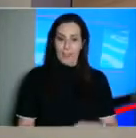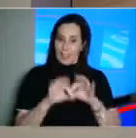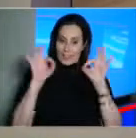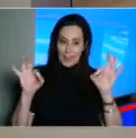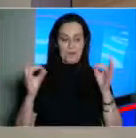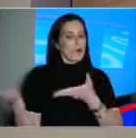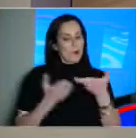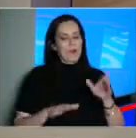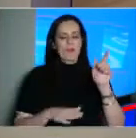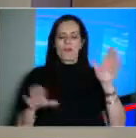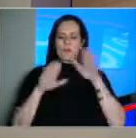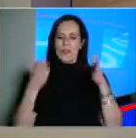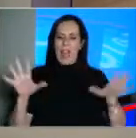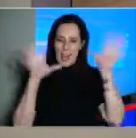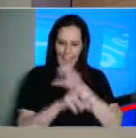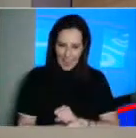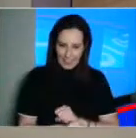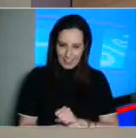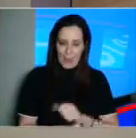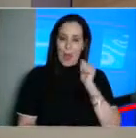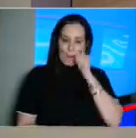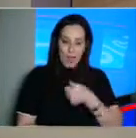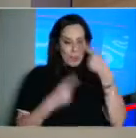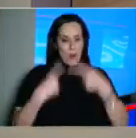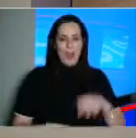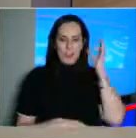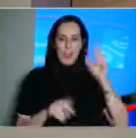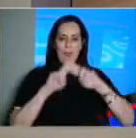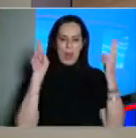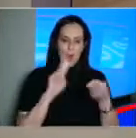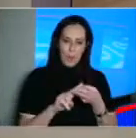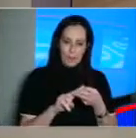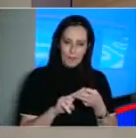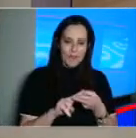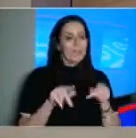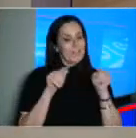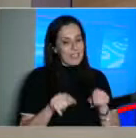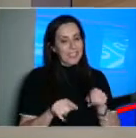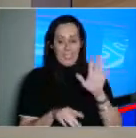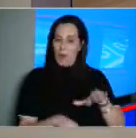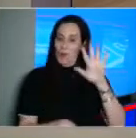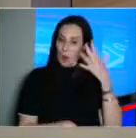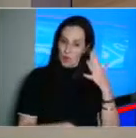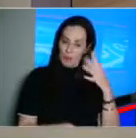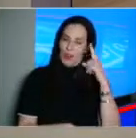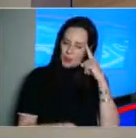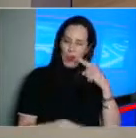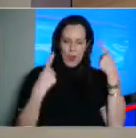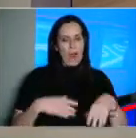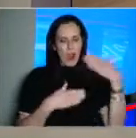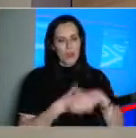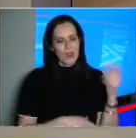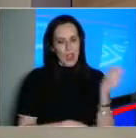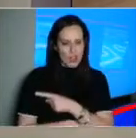סטודנטים, ברוכים הבאים למשכן לילה. מחר יום האישה הבינלאומי. וזה גם יום חמישי, אתם יודעים, היום האחרון